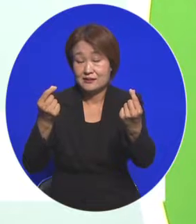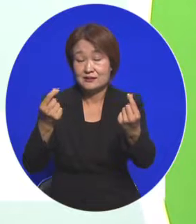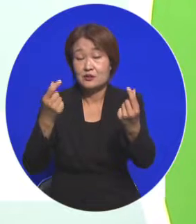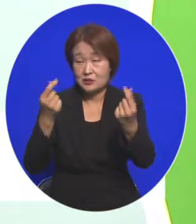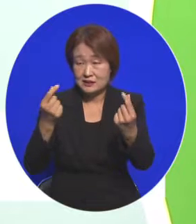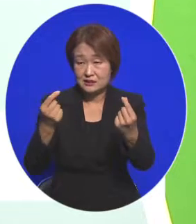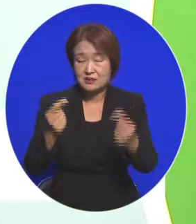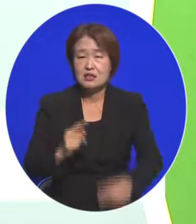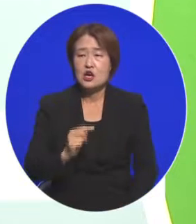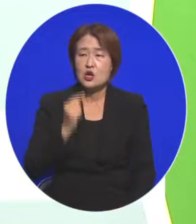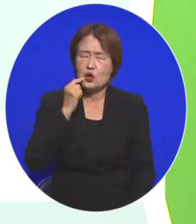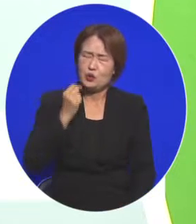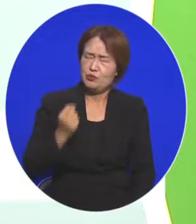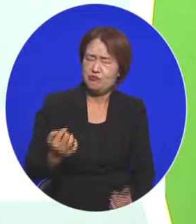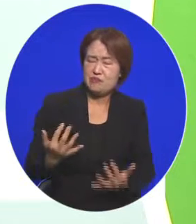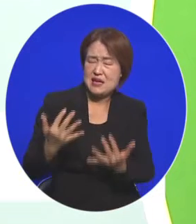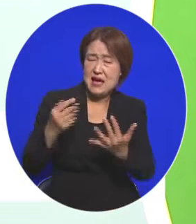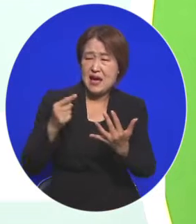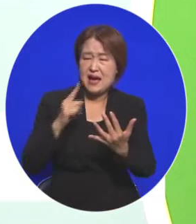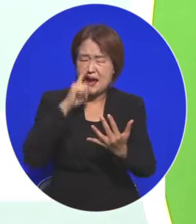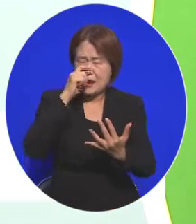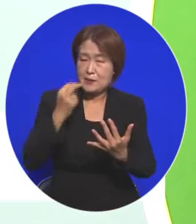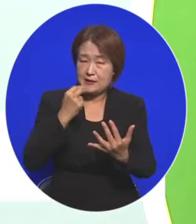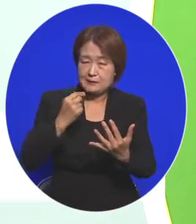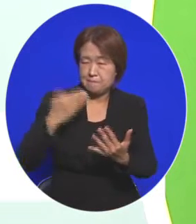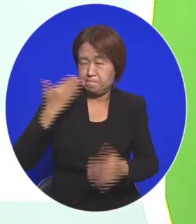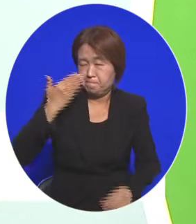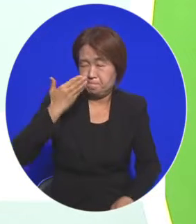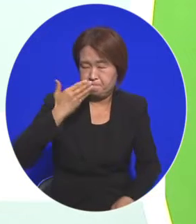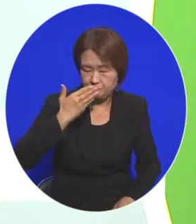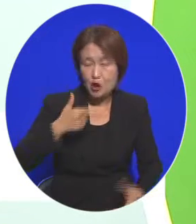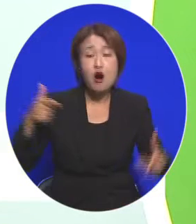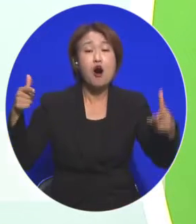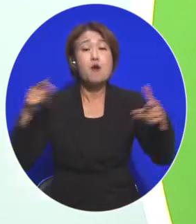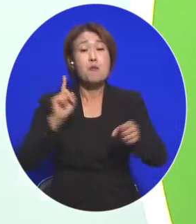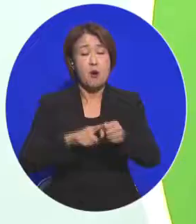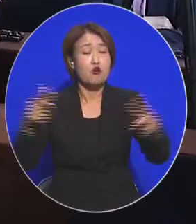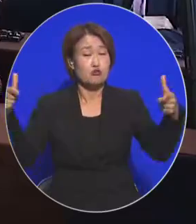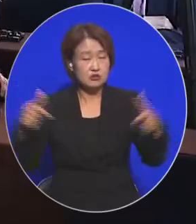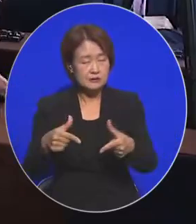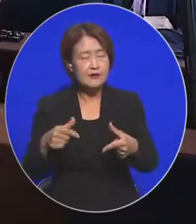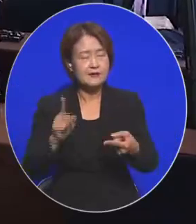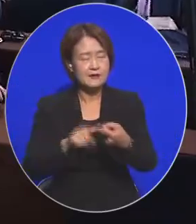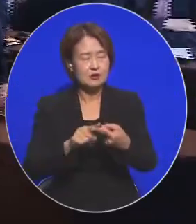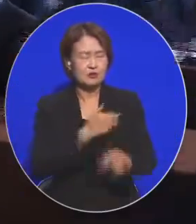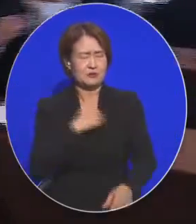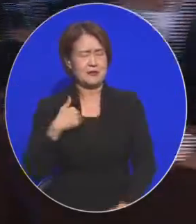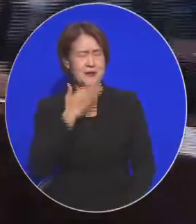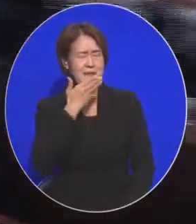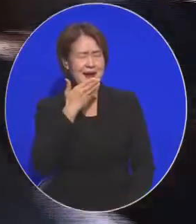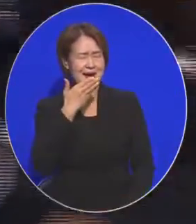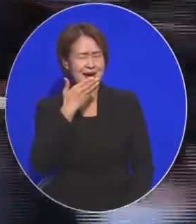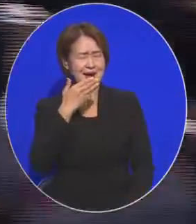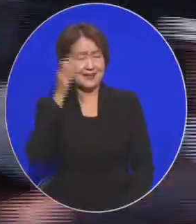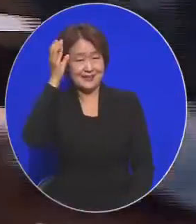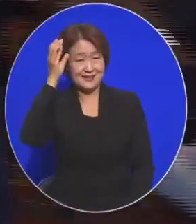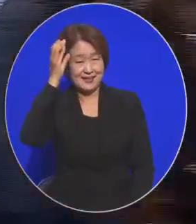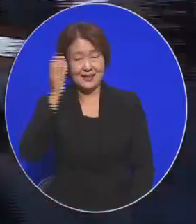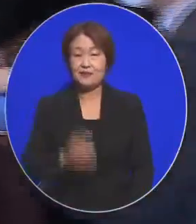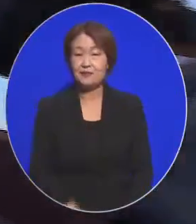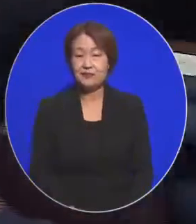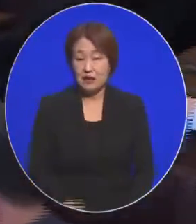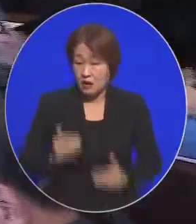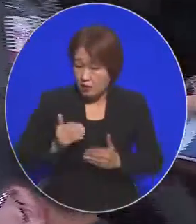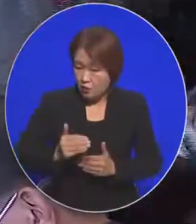대한민국을 G7 국가로 도약시키는 새로운 기회가 될 것으로 기대합니다. 한 총리는 탄소 중립 이행